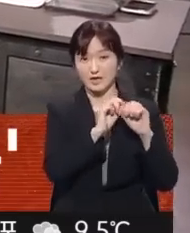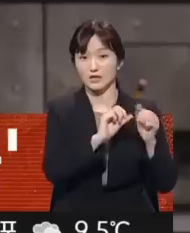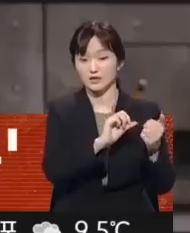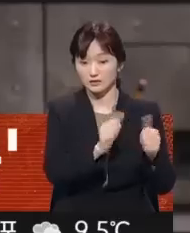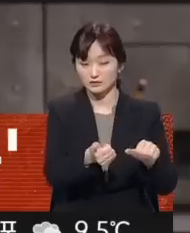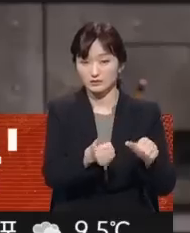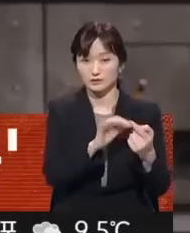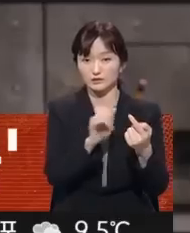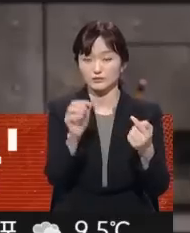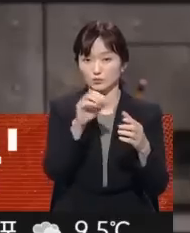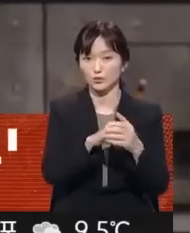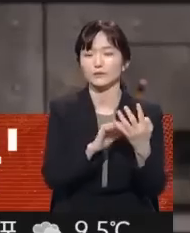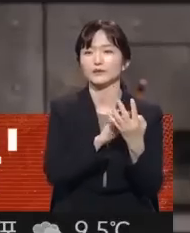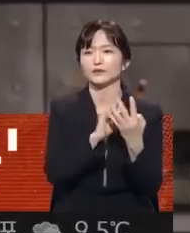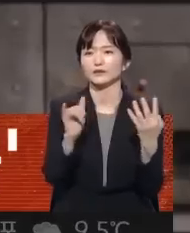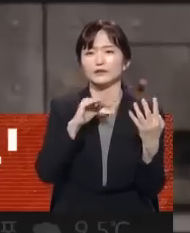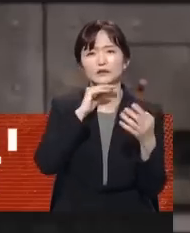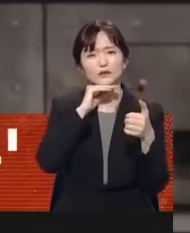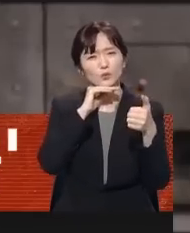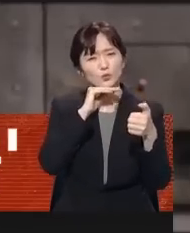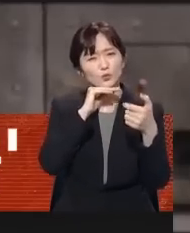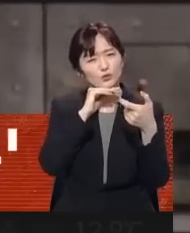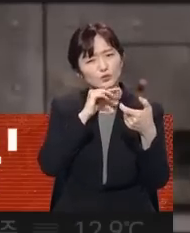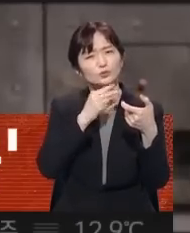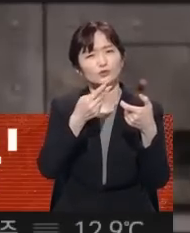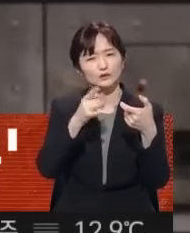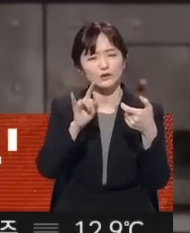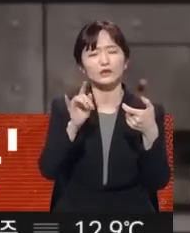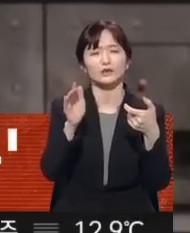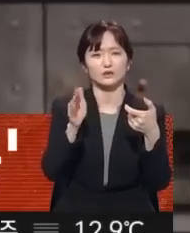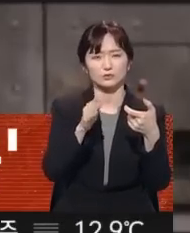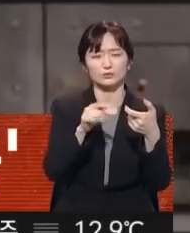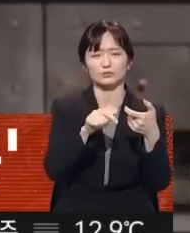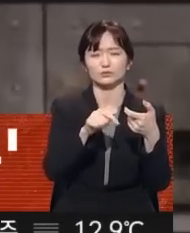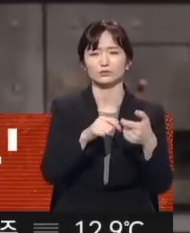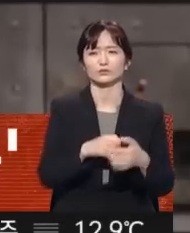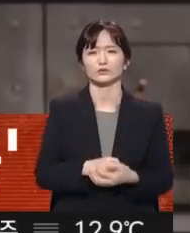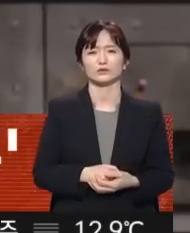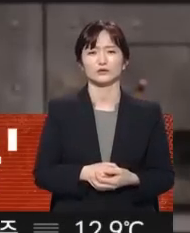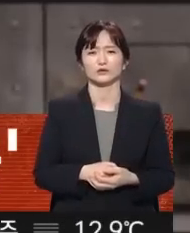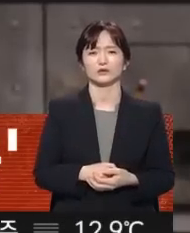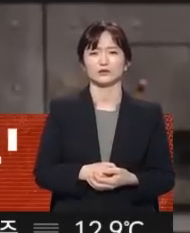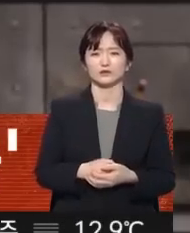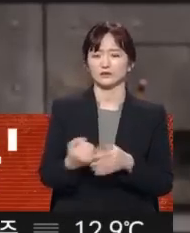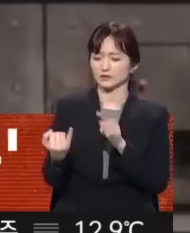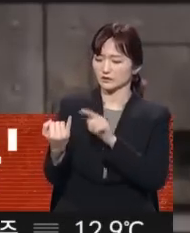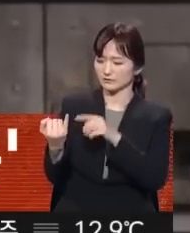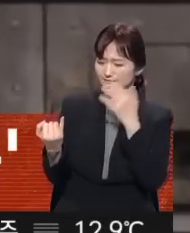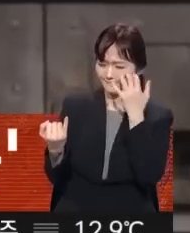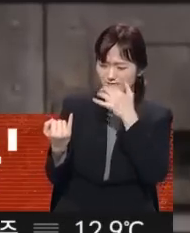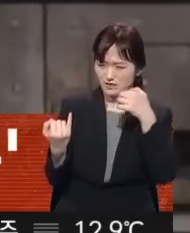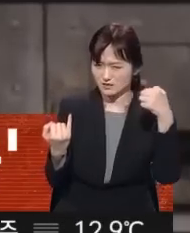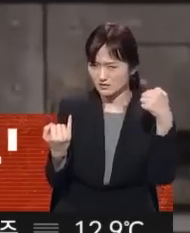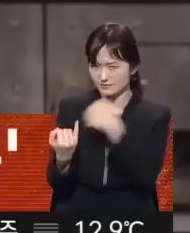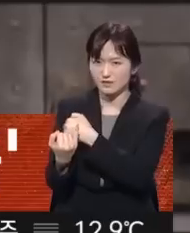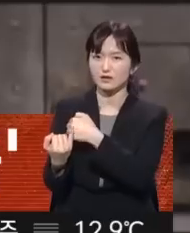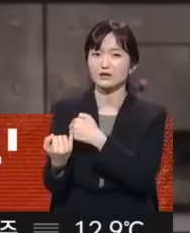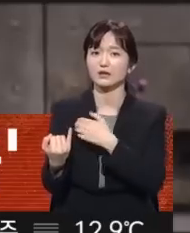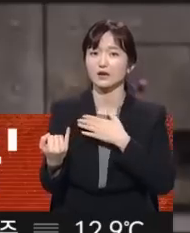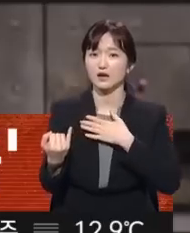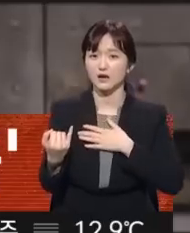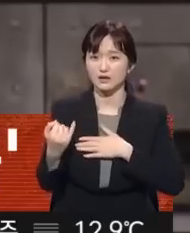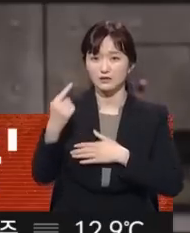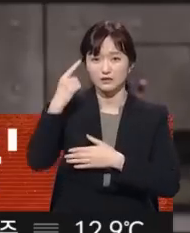포함해서 4명입니다 5 60대 마을 주민이 이런 유사한 성범죄를 성폭행을 했다는게 좀 알려져서